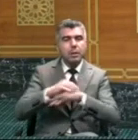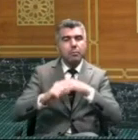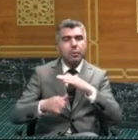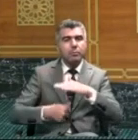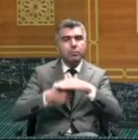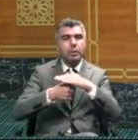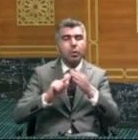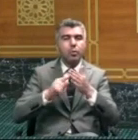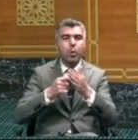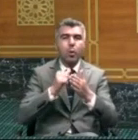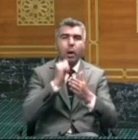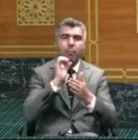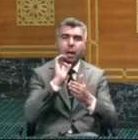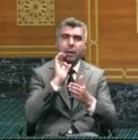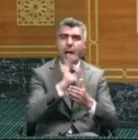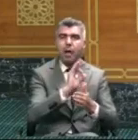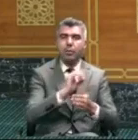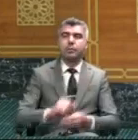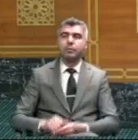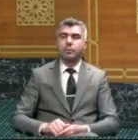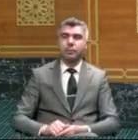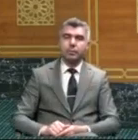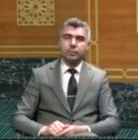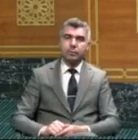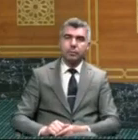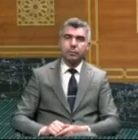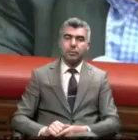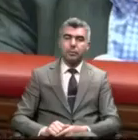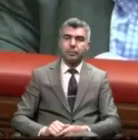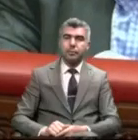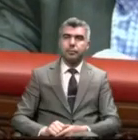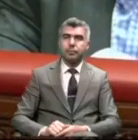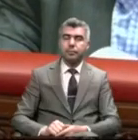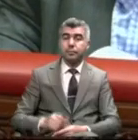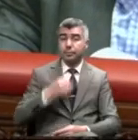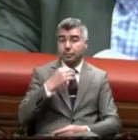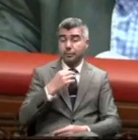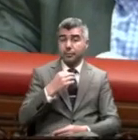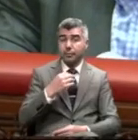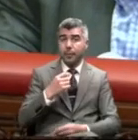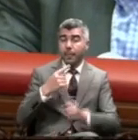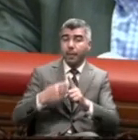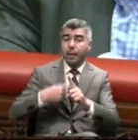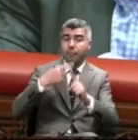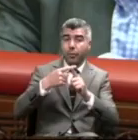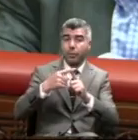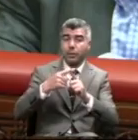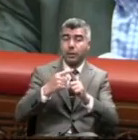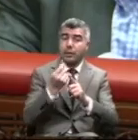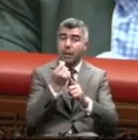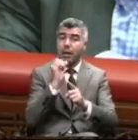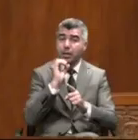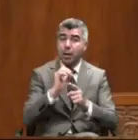للماء الصالح للشرب في الوقت الذي ارتفعت في هذه التسعيره